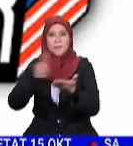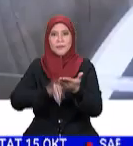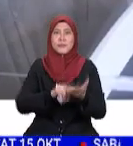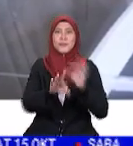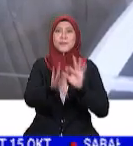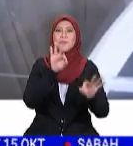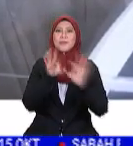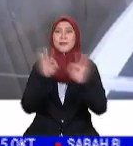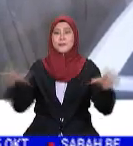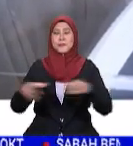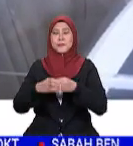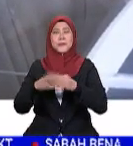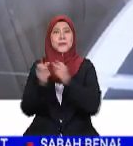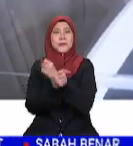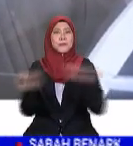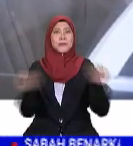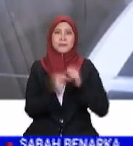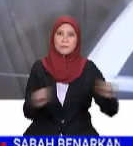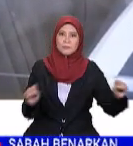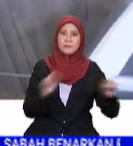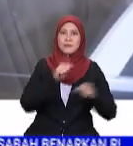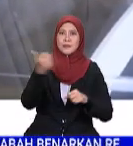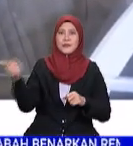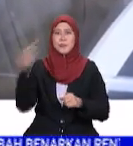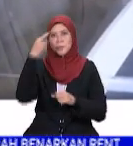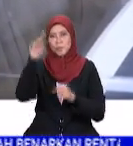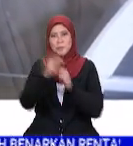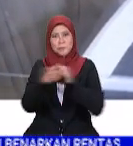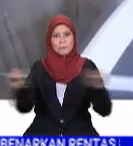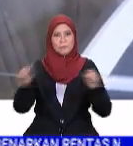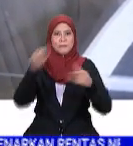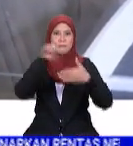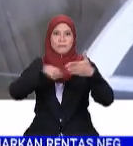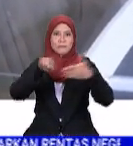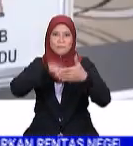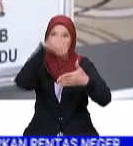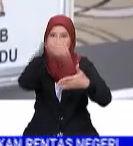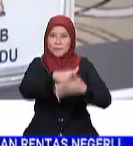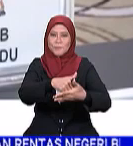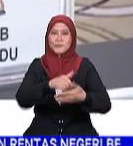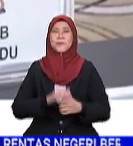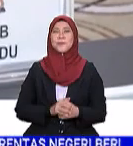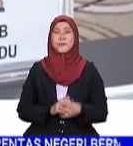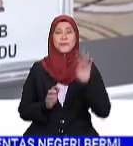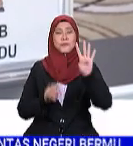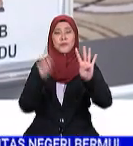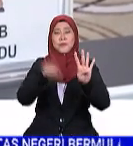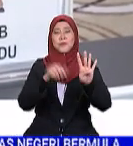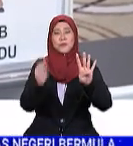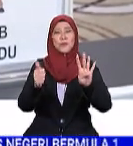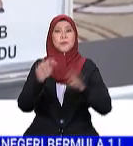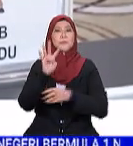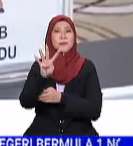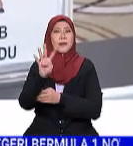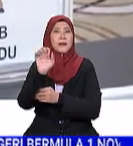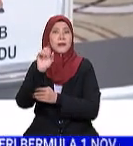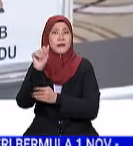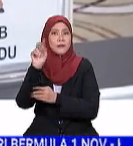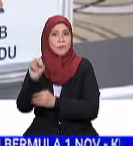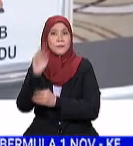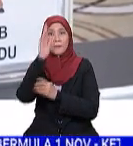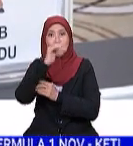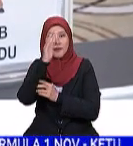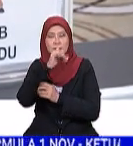pemilih serta persiapan lain bagi melaksanakan pilihan raya tersebut. 4 Oktober lalu, empat ADUN Melaka